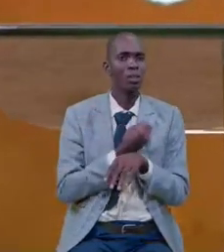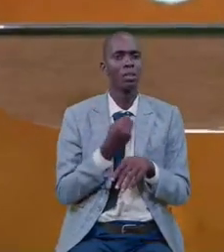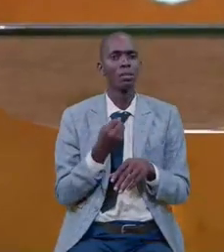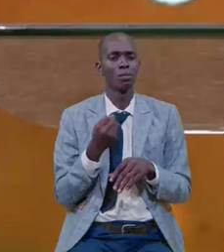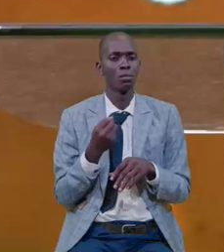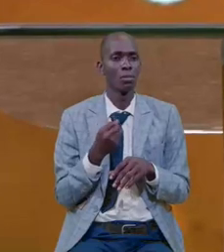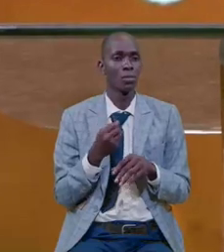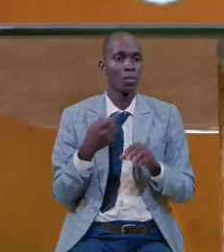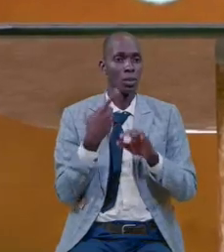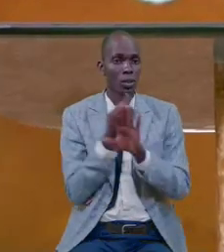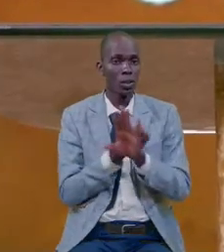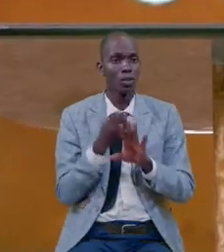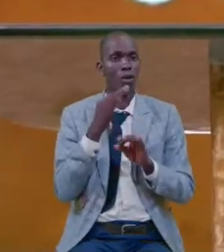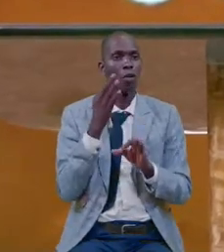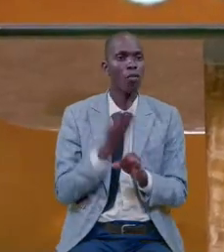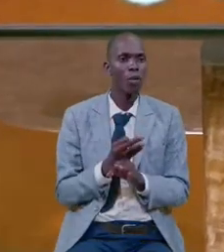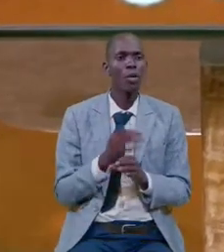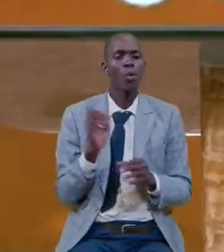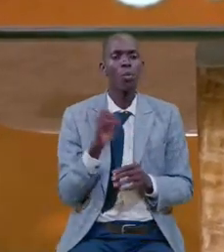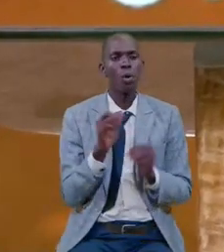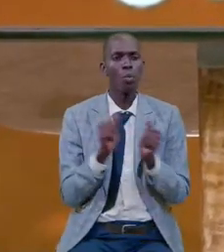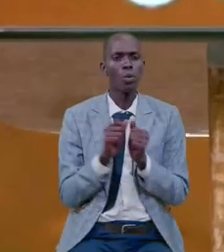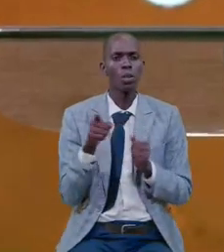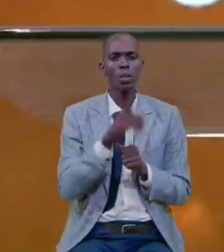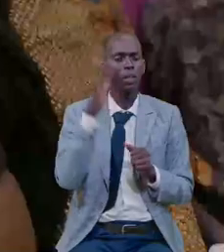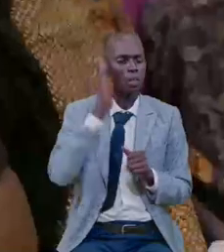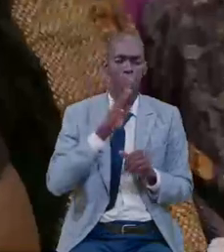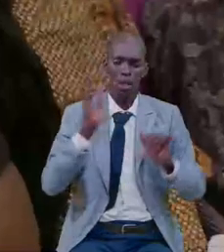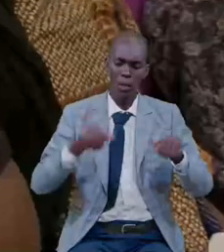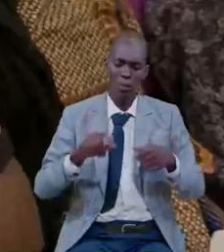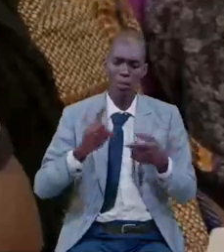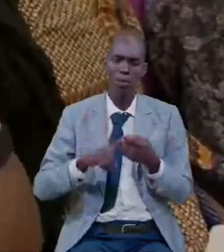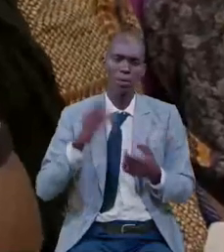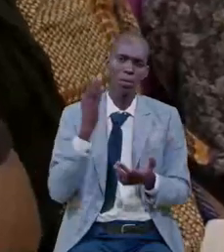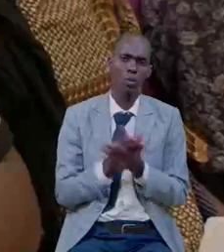pas dessus tout cela le bouclier de la foi, avec lequel